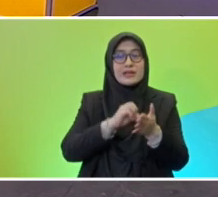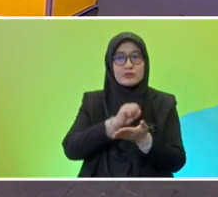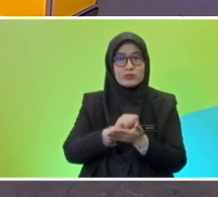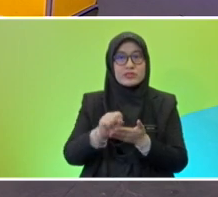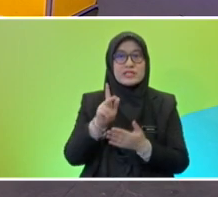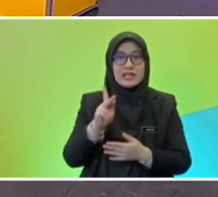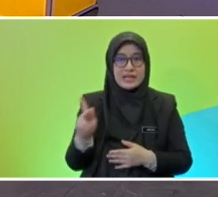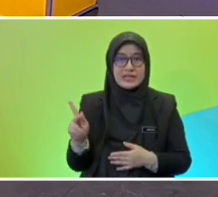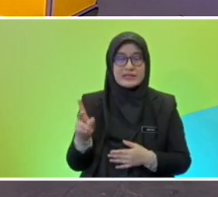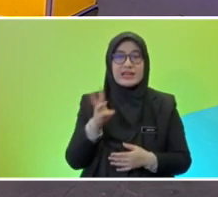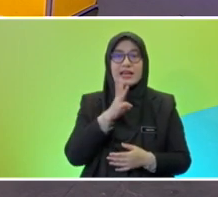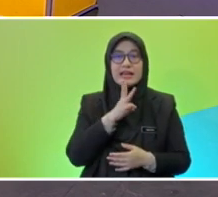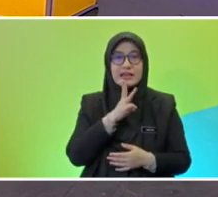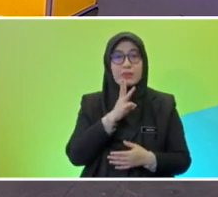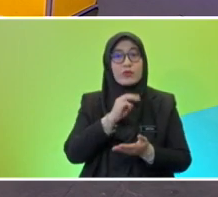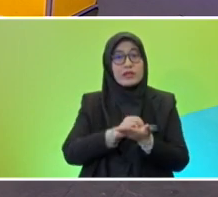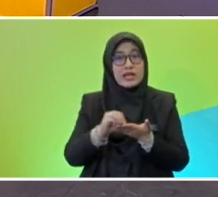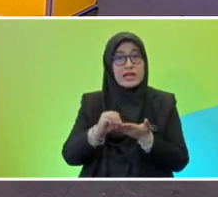Baguslah misalnya